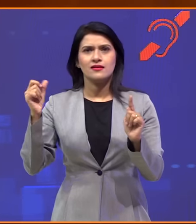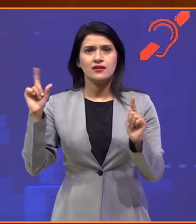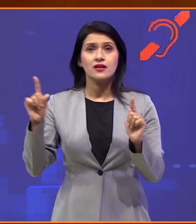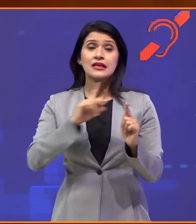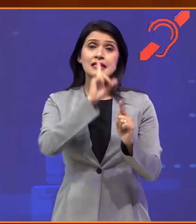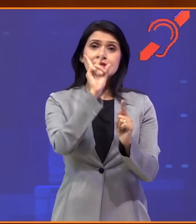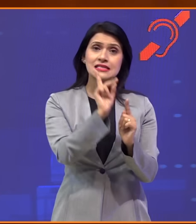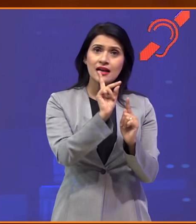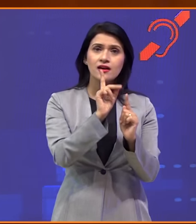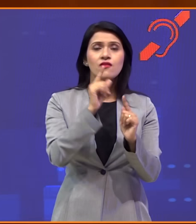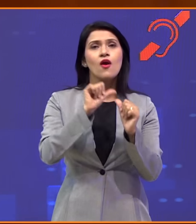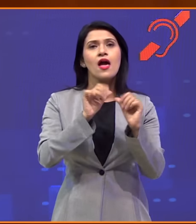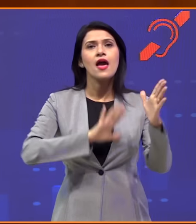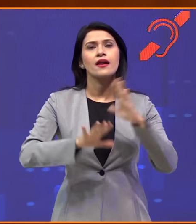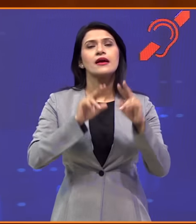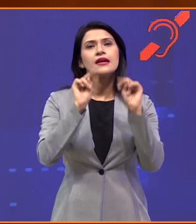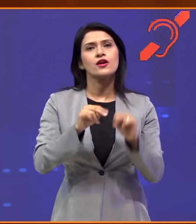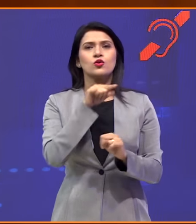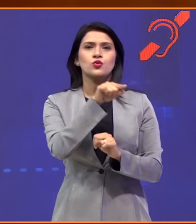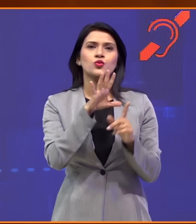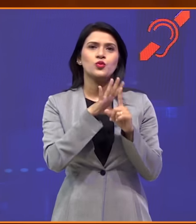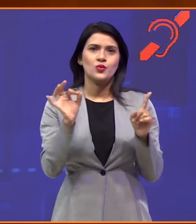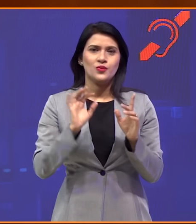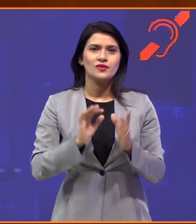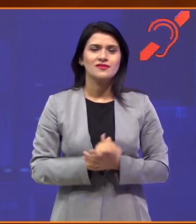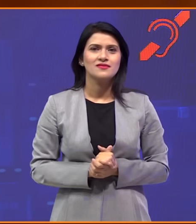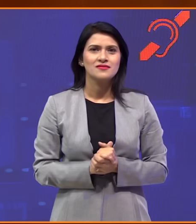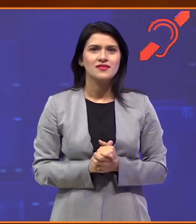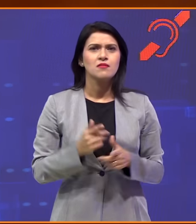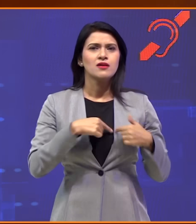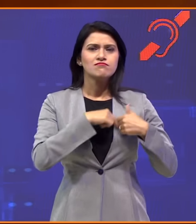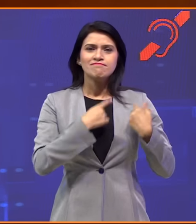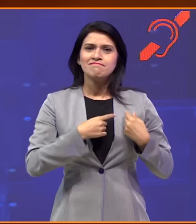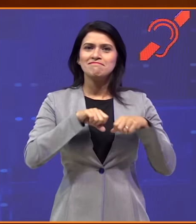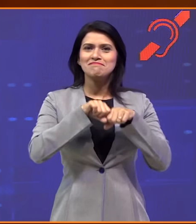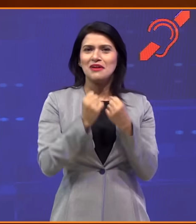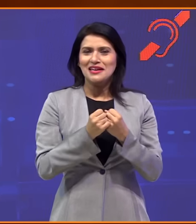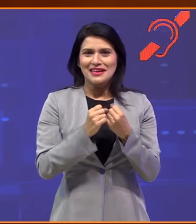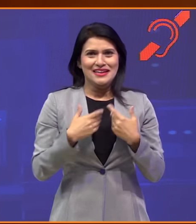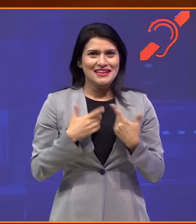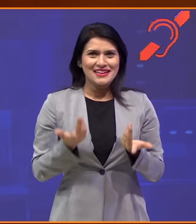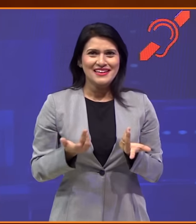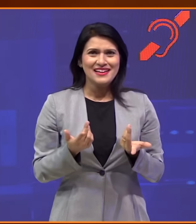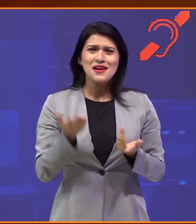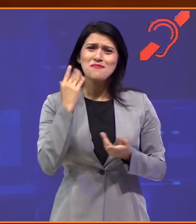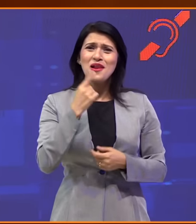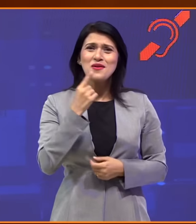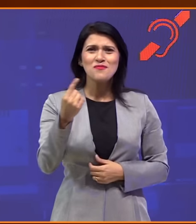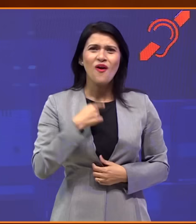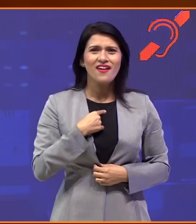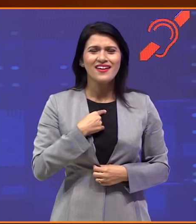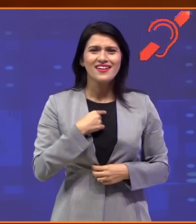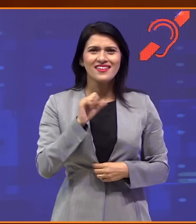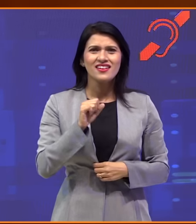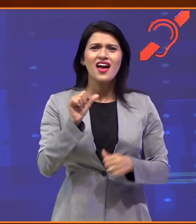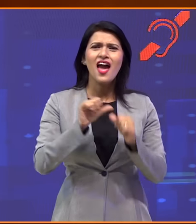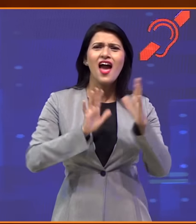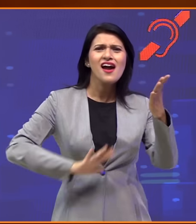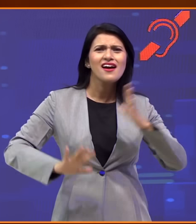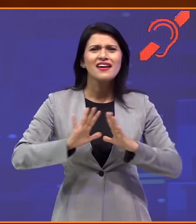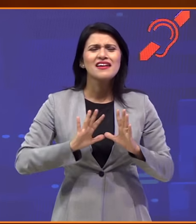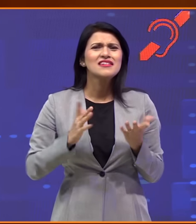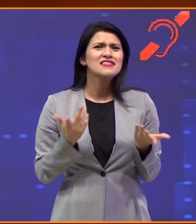दूसरे रोल के लिए मुझे एक्टर चाहिए वो तुम करो मेरा जो दिल टूटा था उस दिन मैं बता नहीं सकता मुझे लगा कि यार वो फिर वो एक्टिंग वाला रोल मतलब